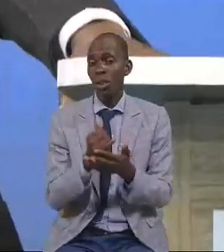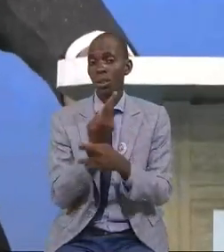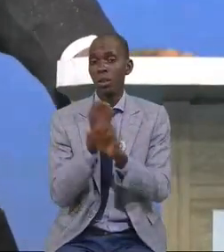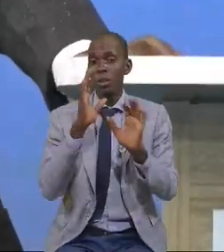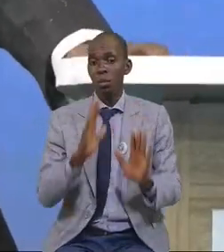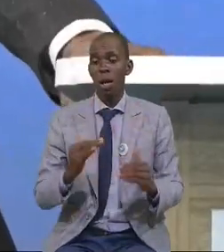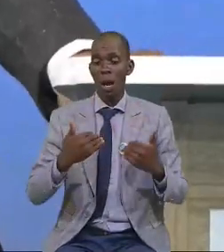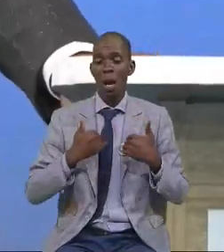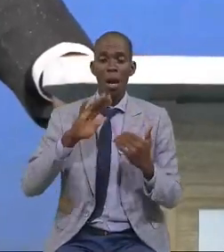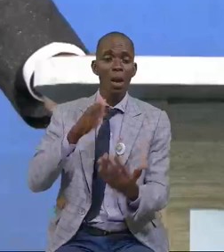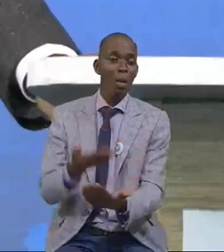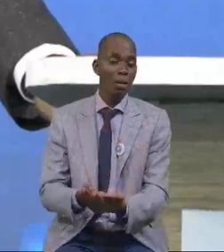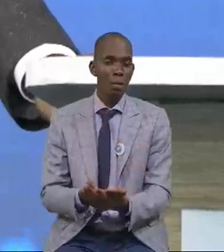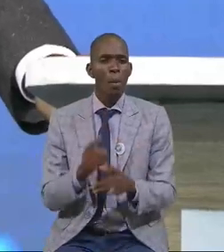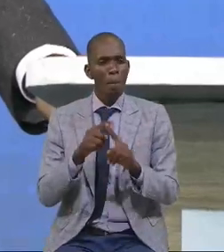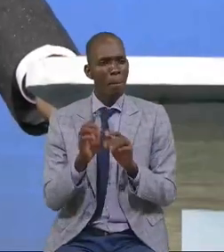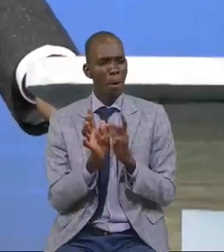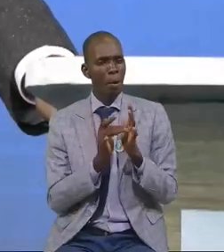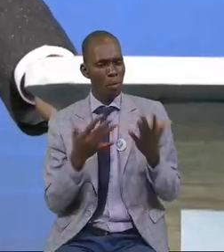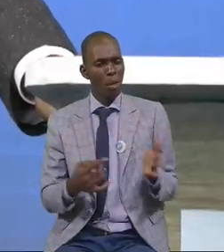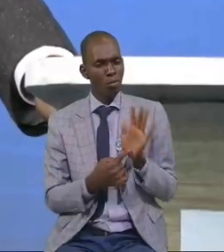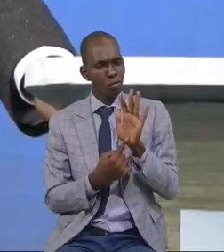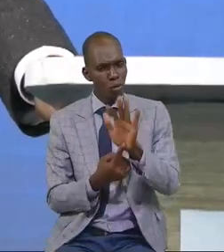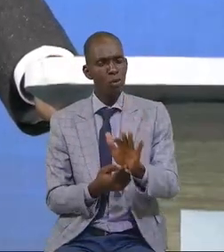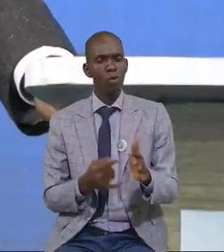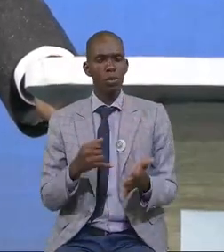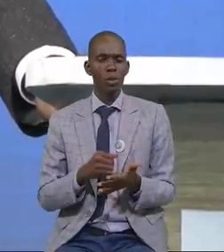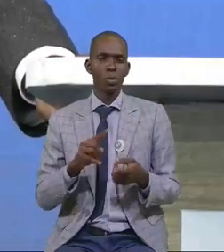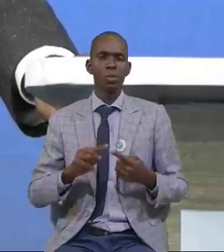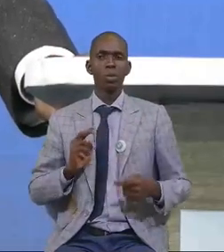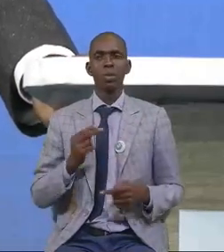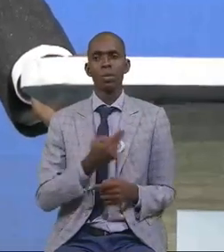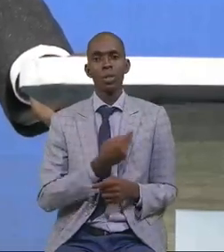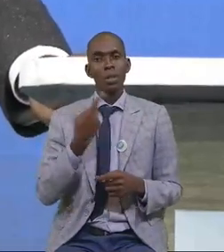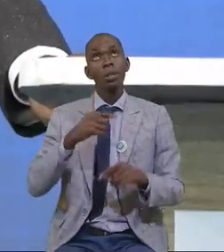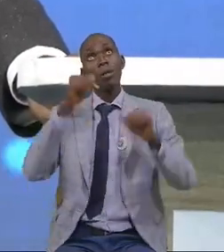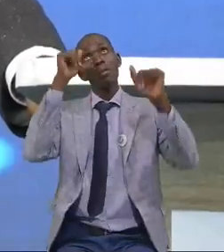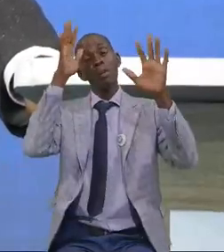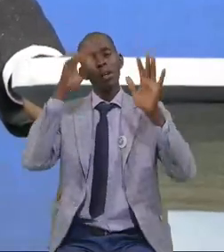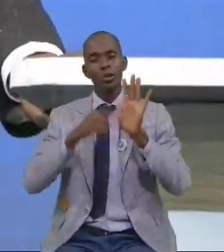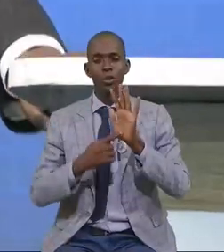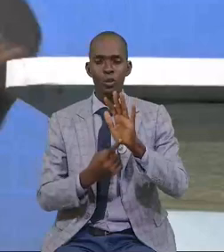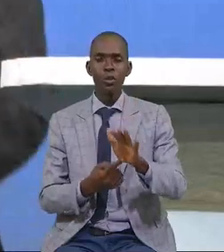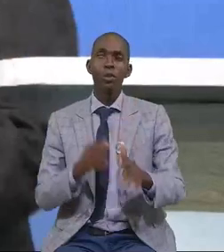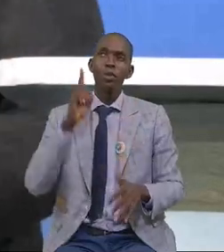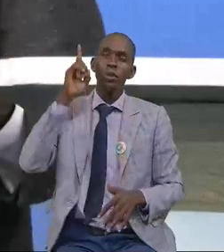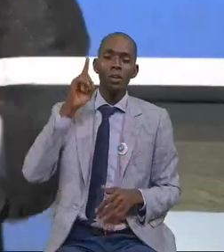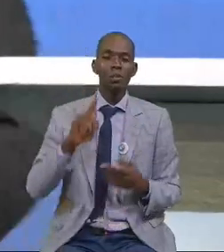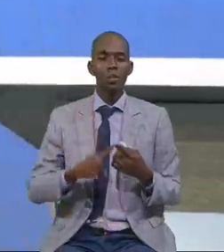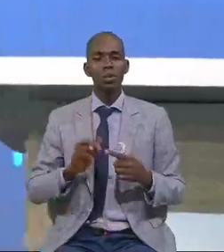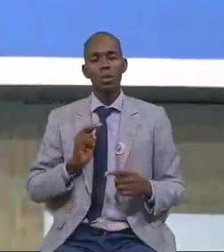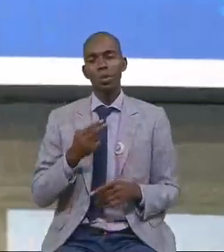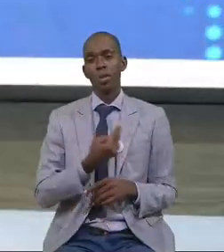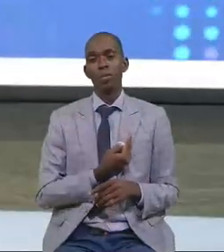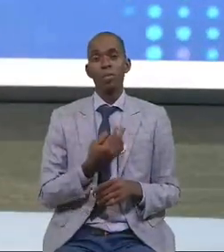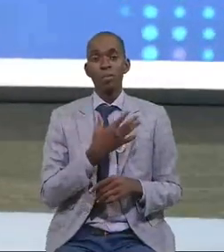est venu, mais l'Écriture l'a révélé, nous l'a révélé, le Père nous l'a révélé,